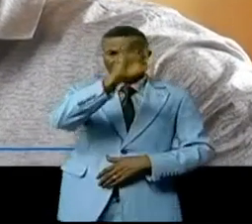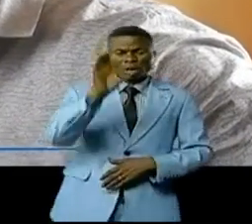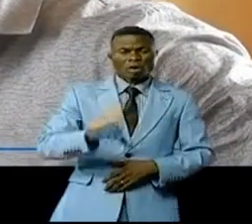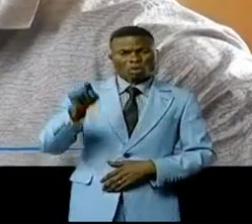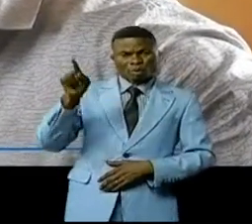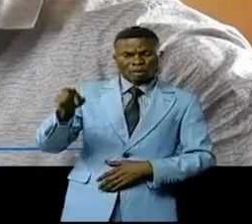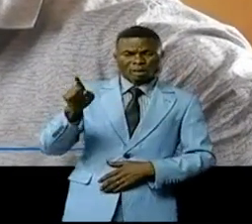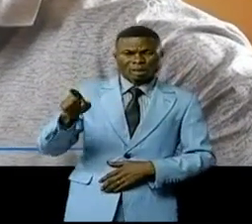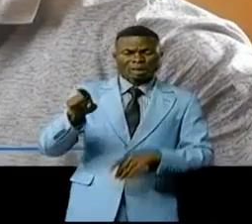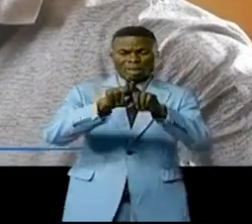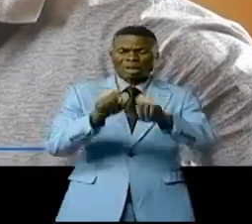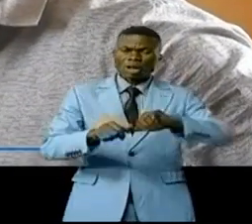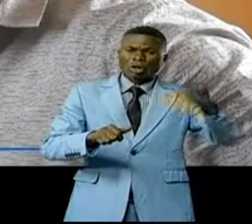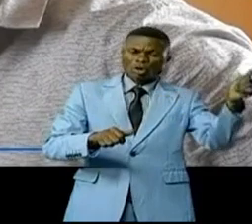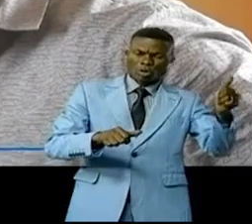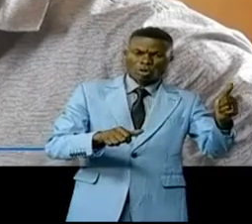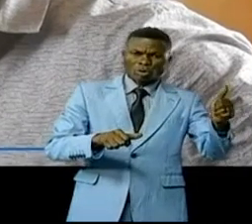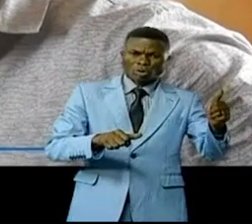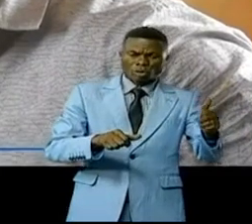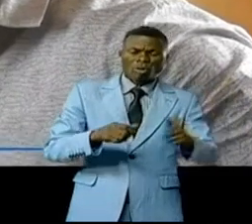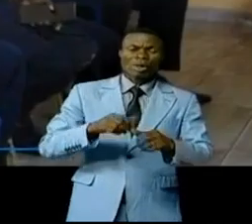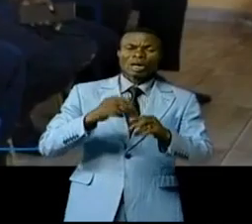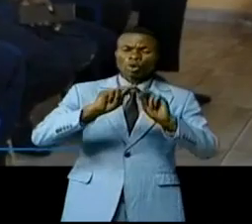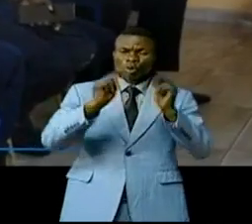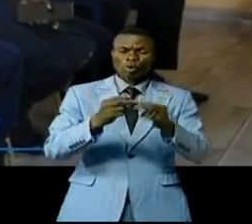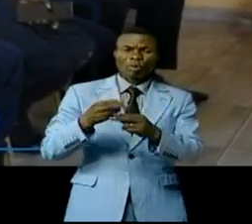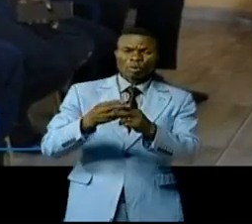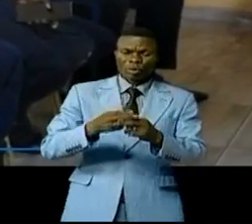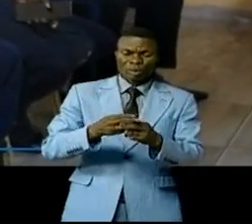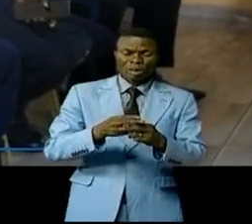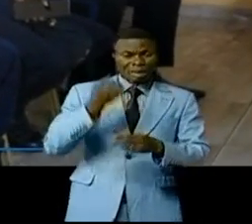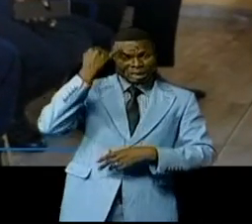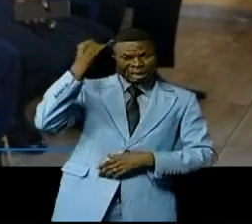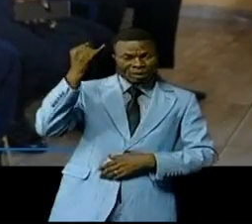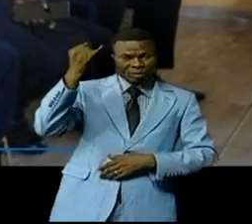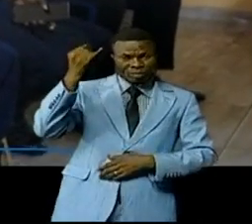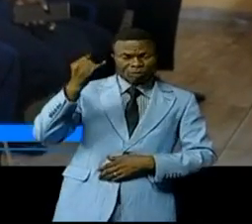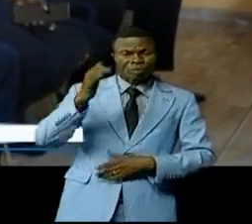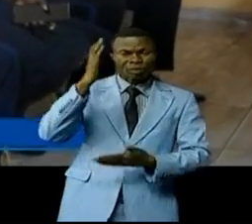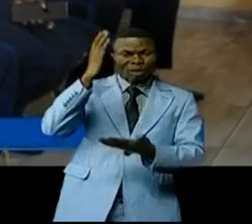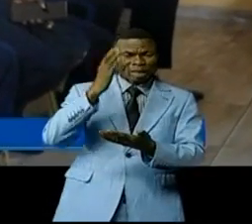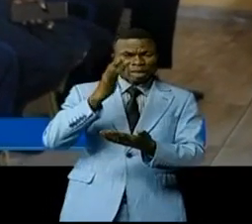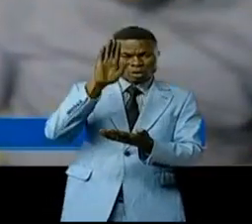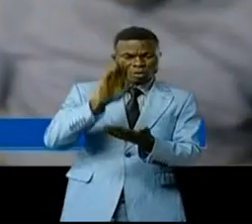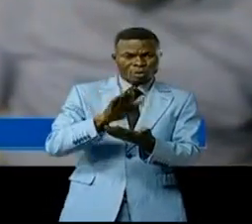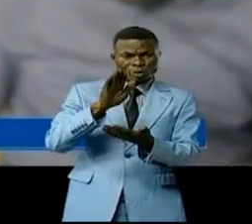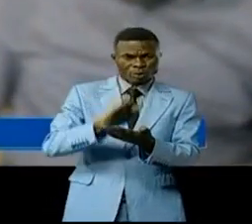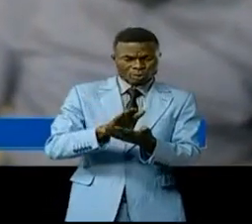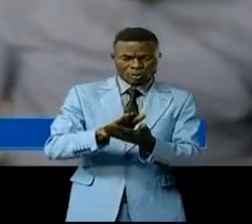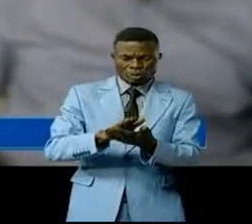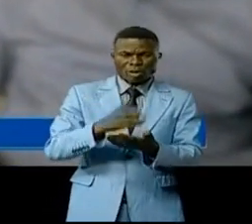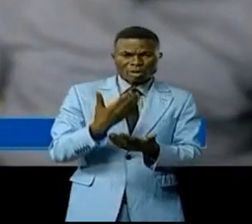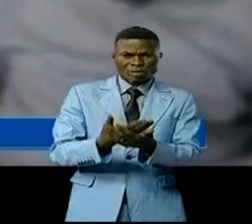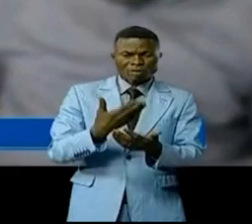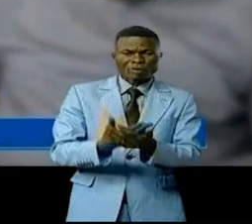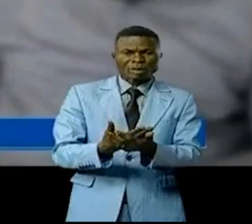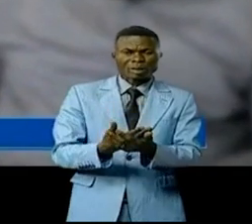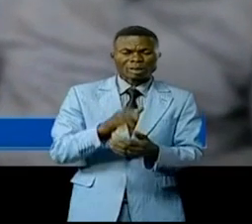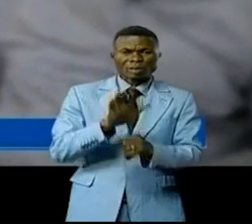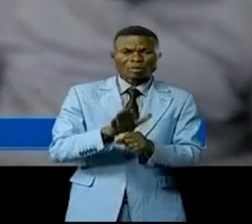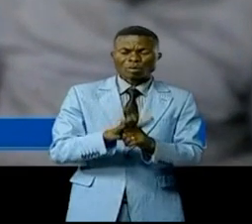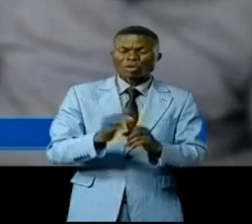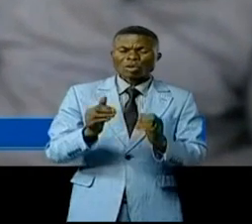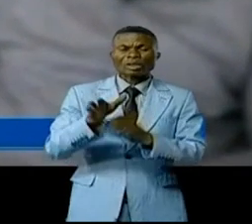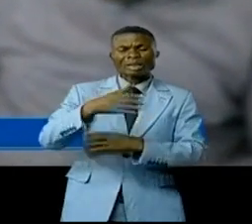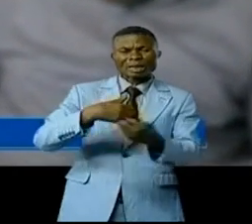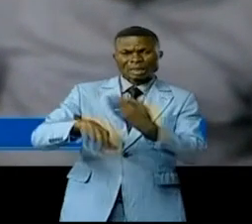d'Engeliema et d'autres de l'appareil sécuritaire dans l'optique de diminuer d'une manière drastique la fréquence de